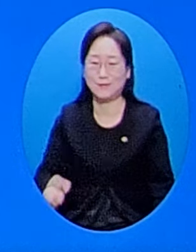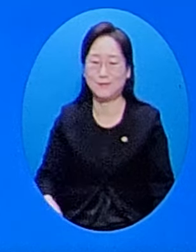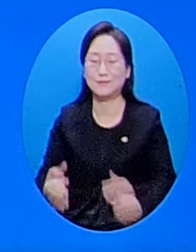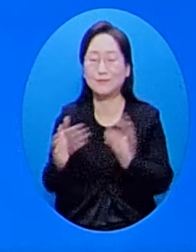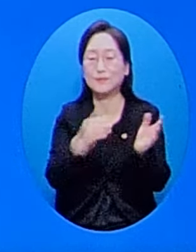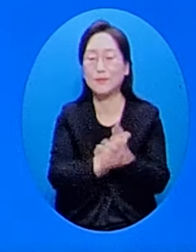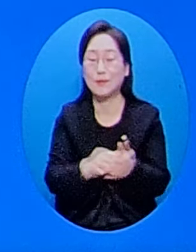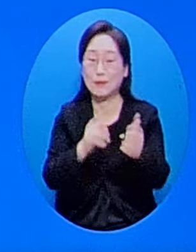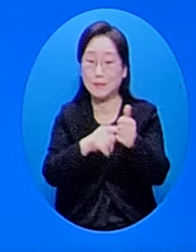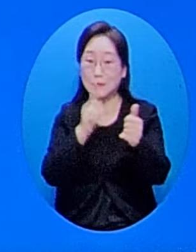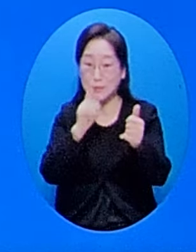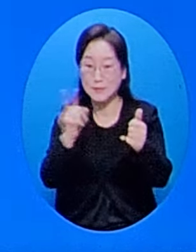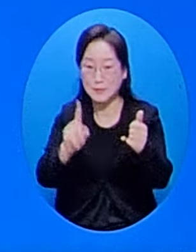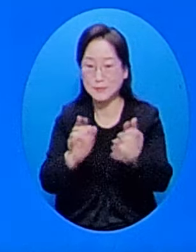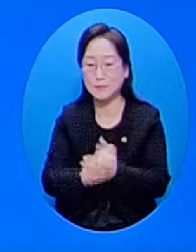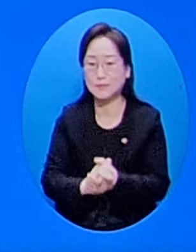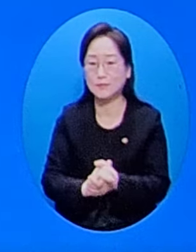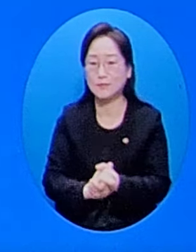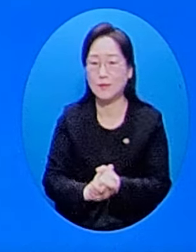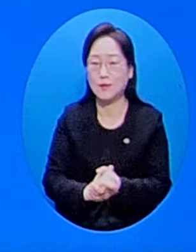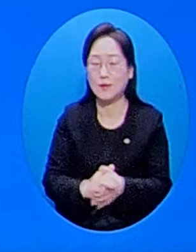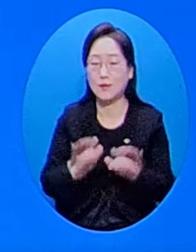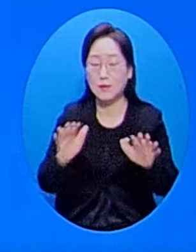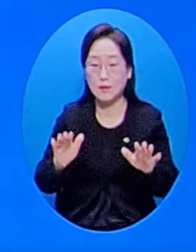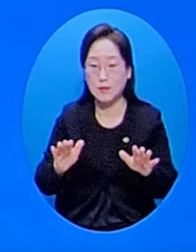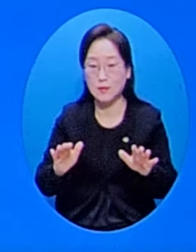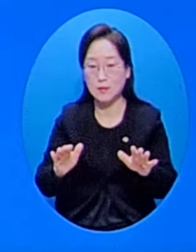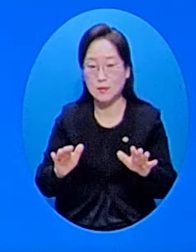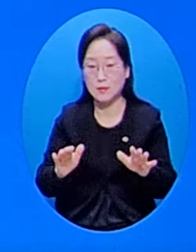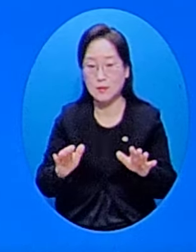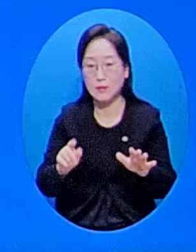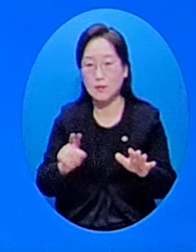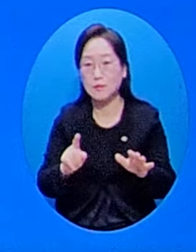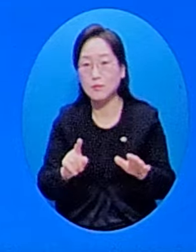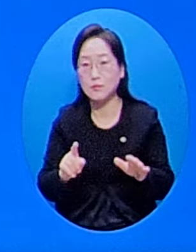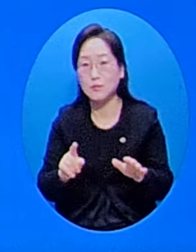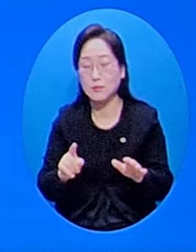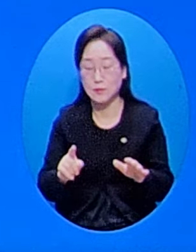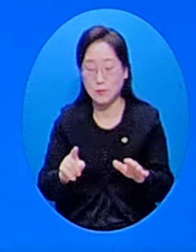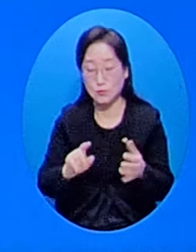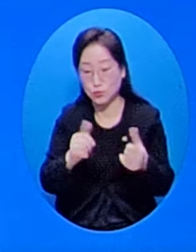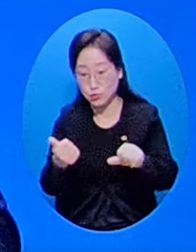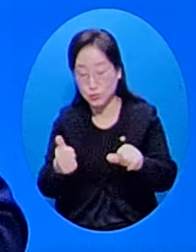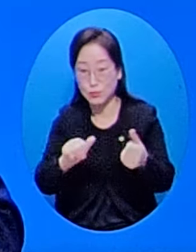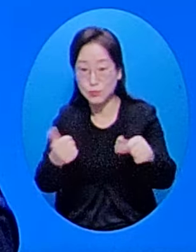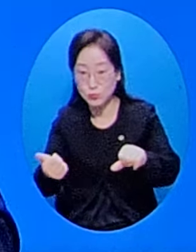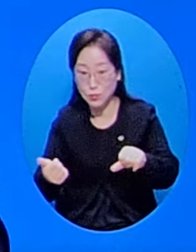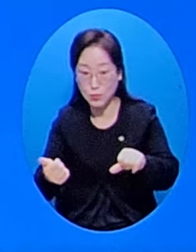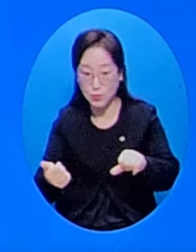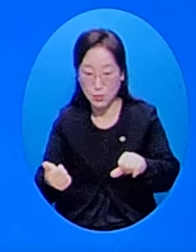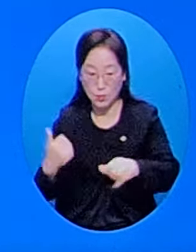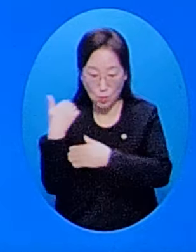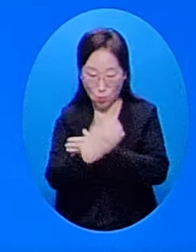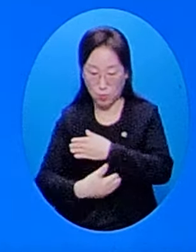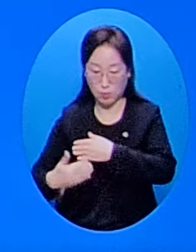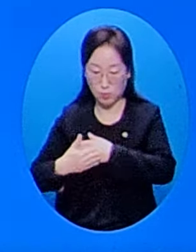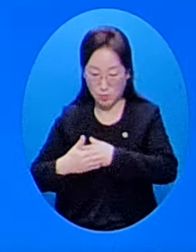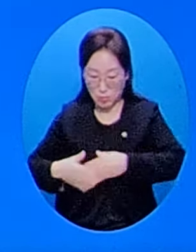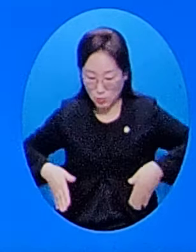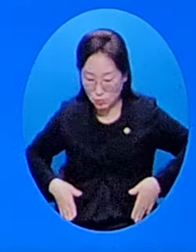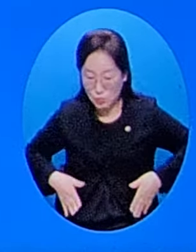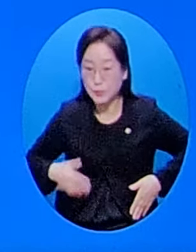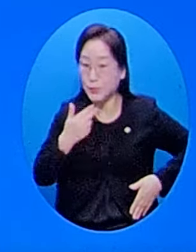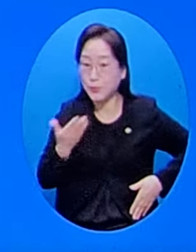그분이 한 말에 이런 말이 있습니다. 수에는 주머니가 없다. 그렇죠. 이 수에 주머니가 없죠. 청구할